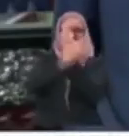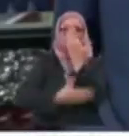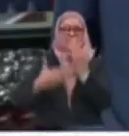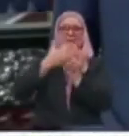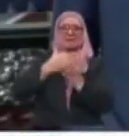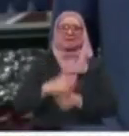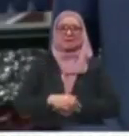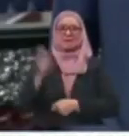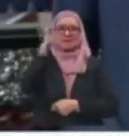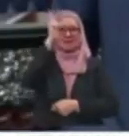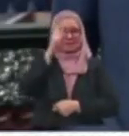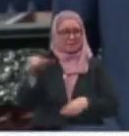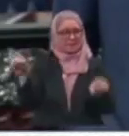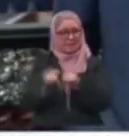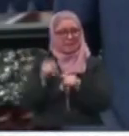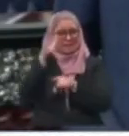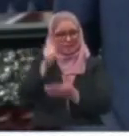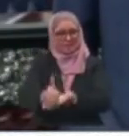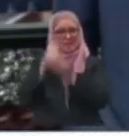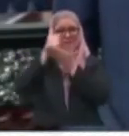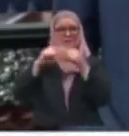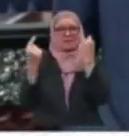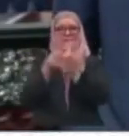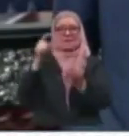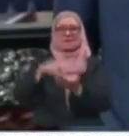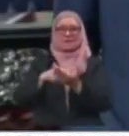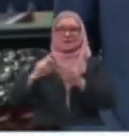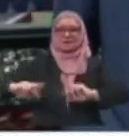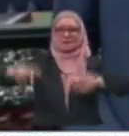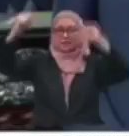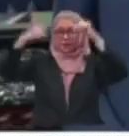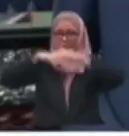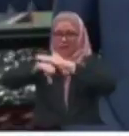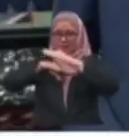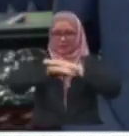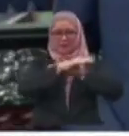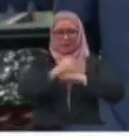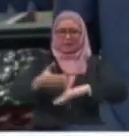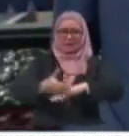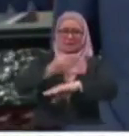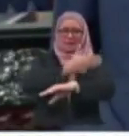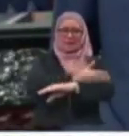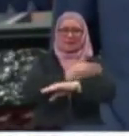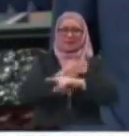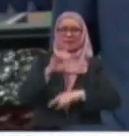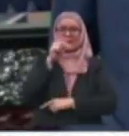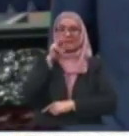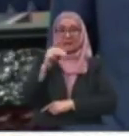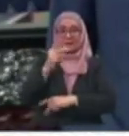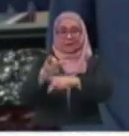ini dengan meningkatkan akses dan penambahbaik skim pinjaman khas penduduk Kampung